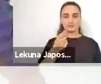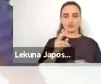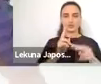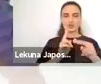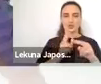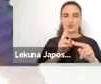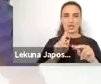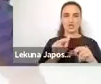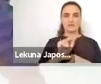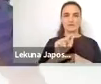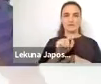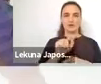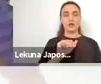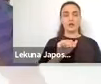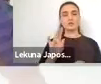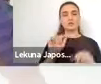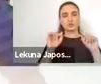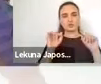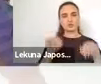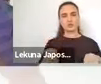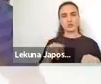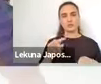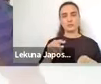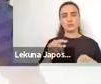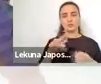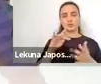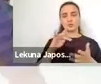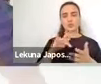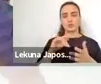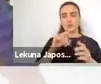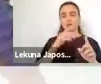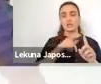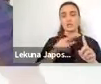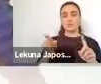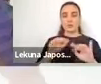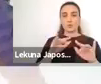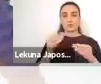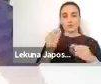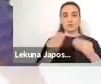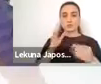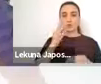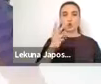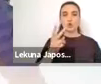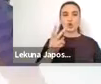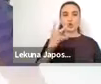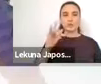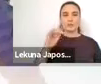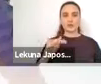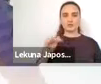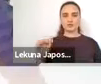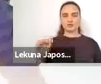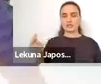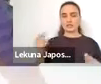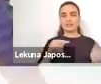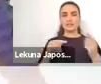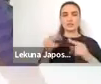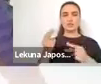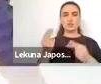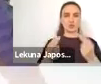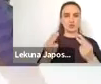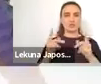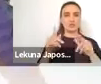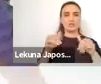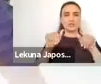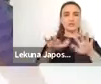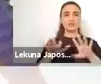ესე ვთქვათ, ან შეიძლება შუა თამაშის პროცესში, როდესაც ორი ბავშვი ერთმანეთში თამაშობს და რაღაცა